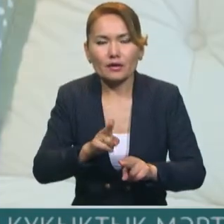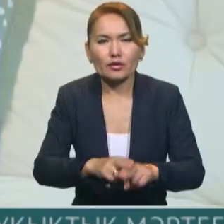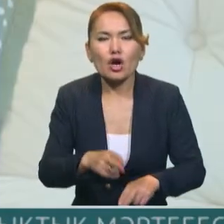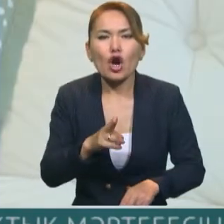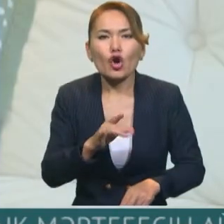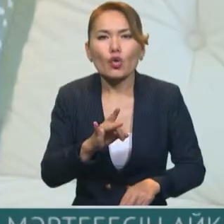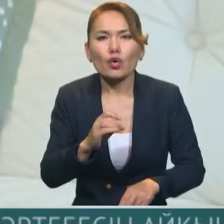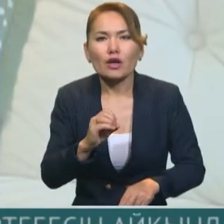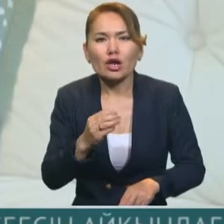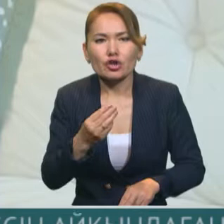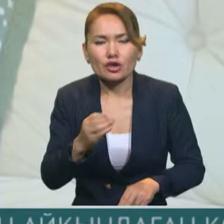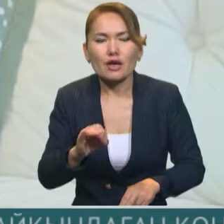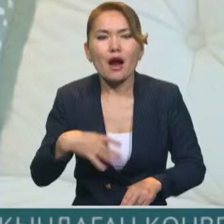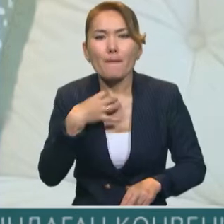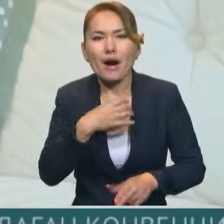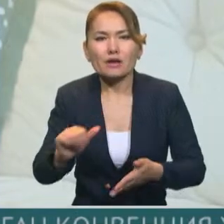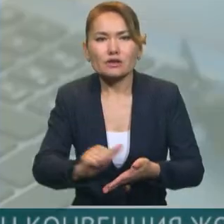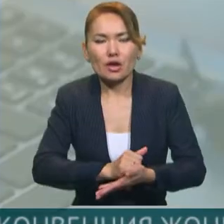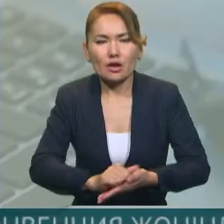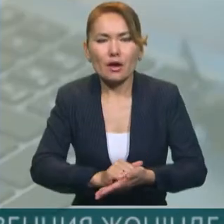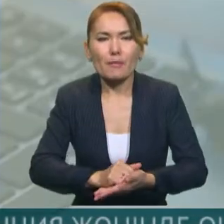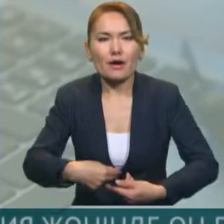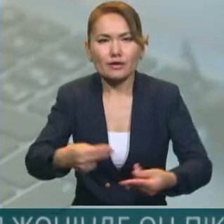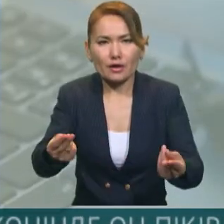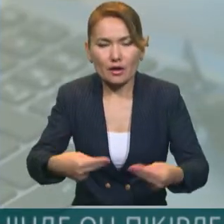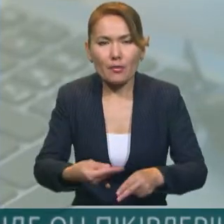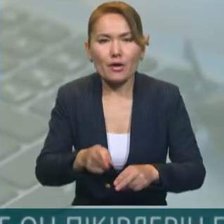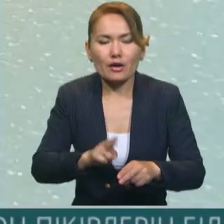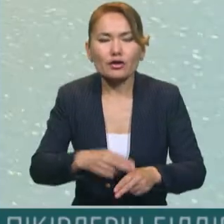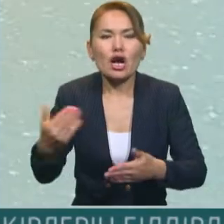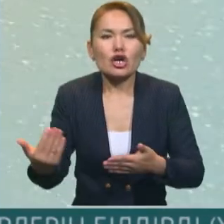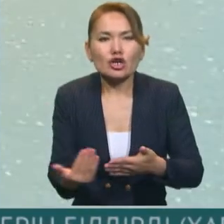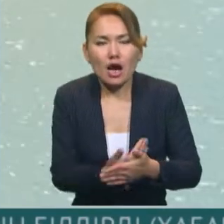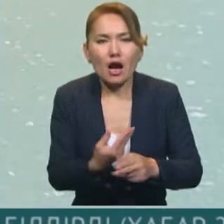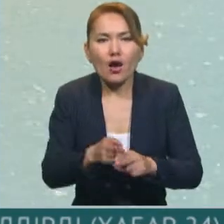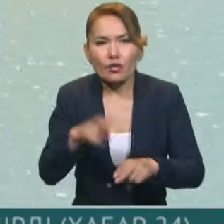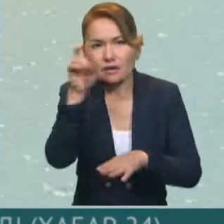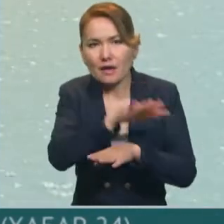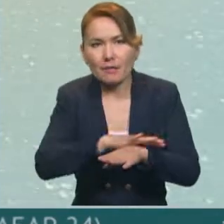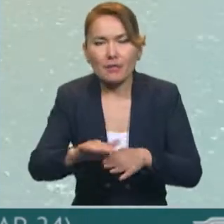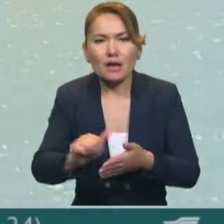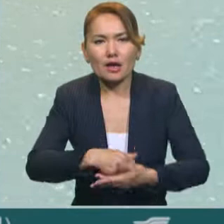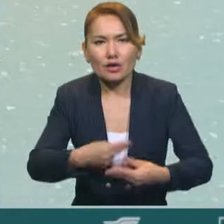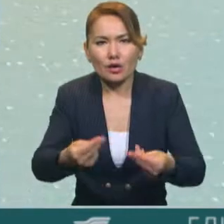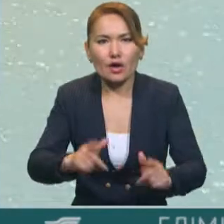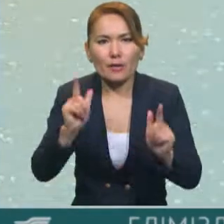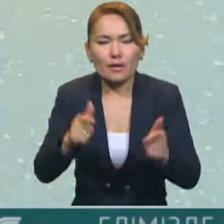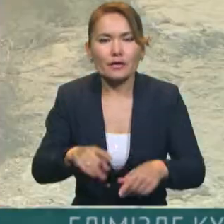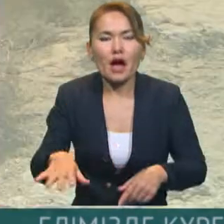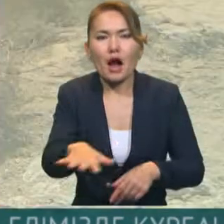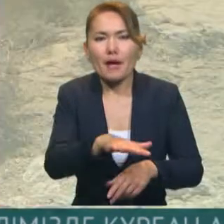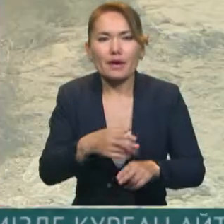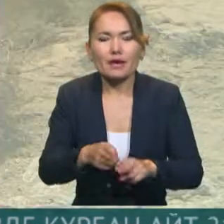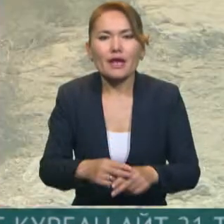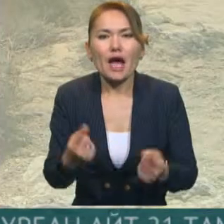Шахид Куреши маңызды құжаттың арқасында қауіпсіздік мәселесі жаңа сапалық деңгейге көтерілгенін айтады. Ол аймақтарға қатысы